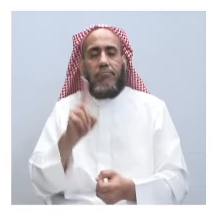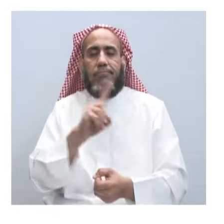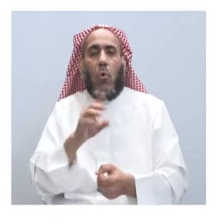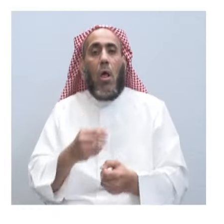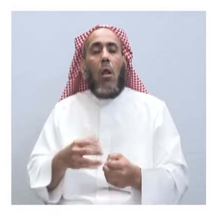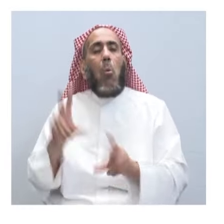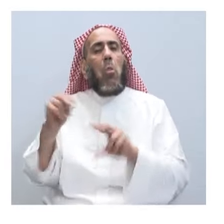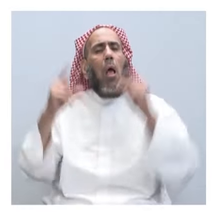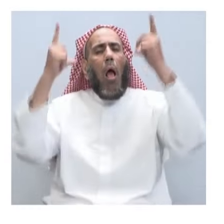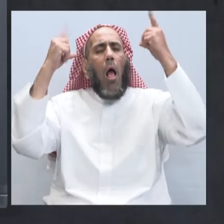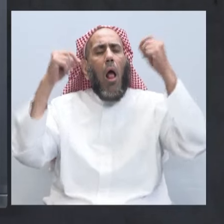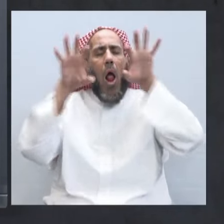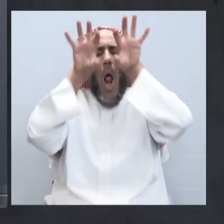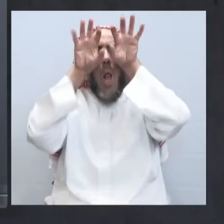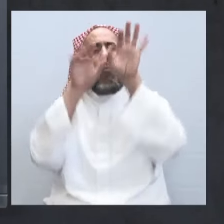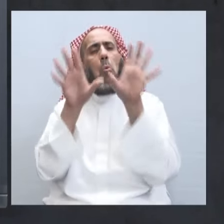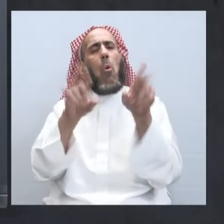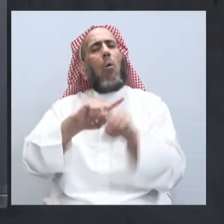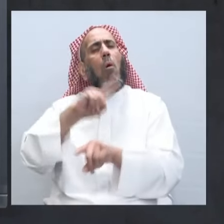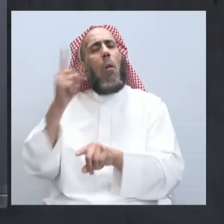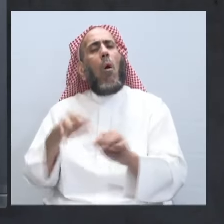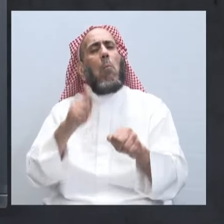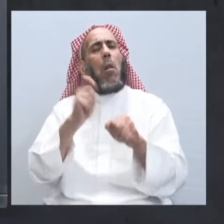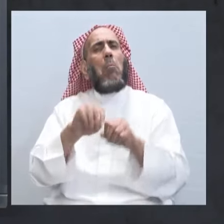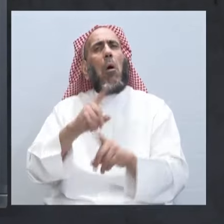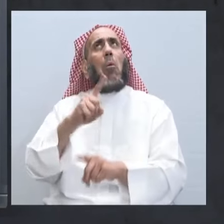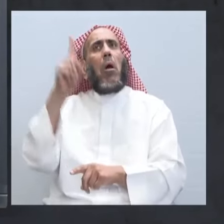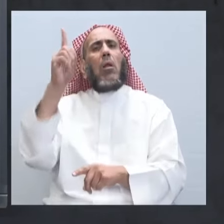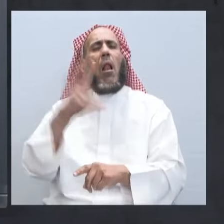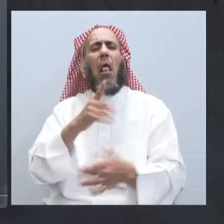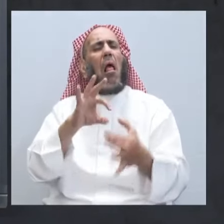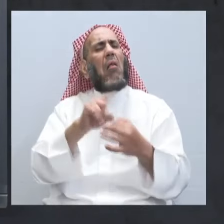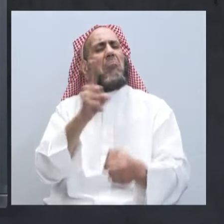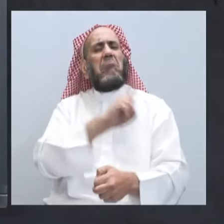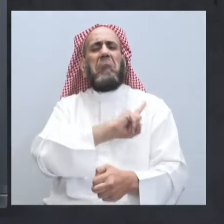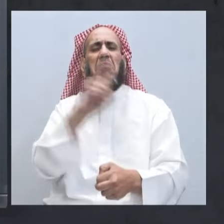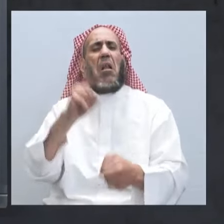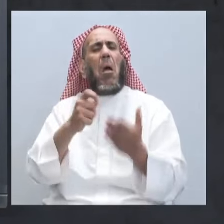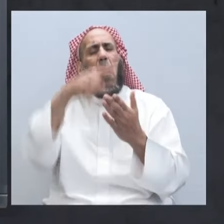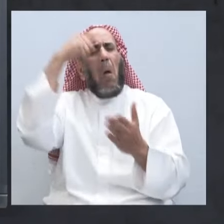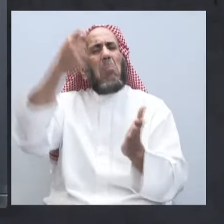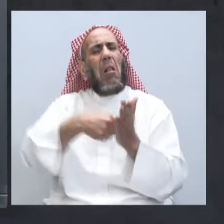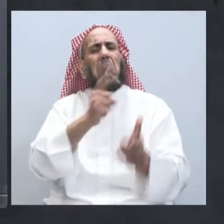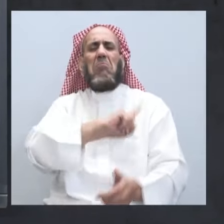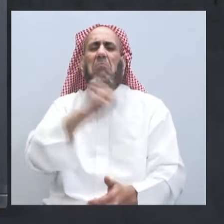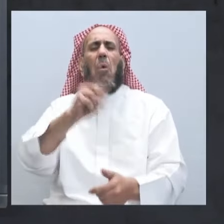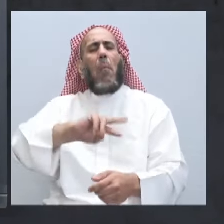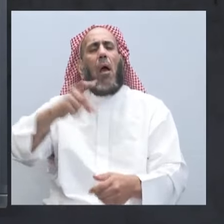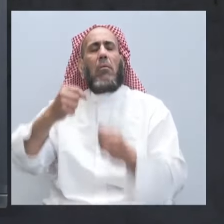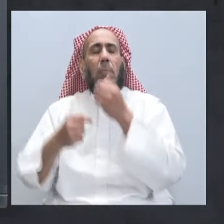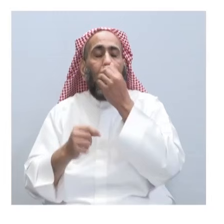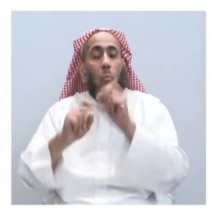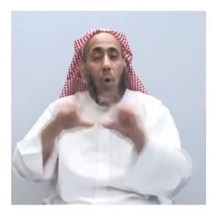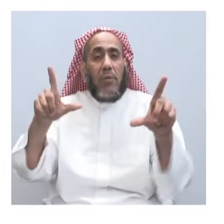البومه وهذه كلها من مخلوقات الله لا علاقه لها بقدر ولا بغيره